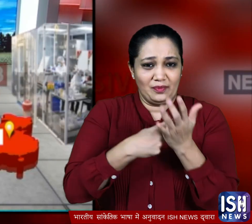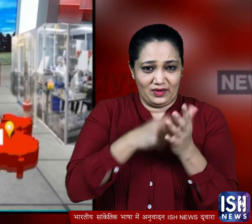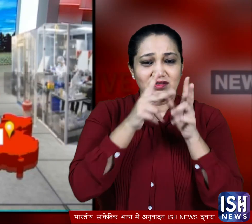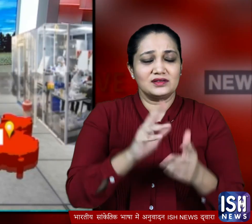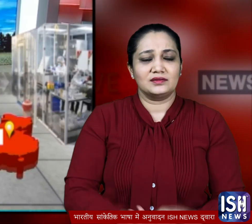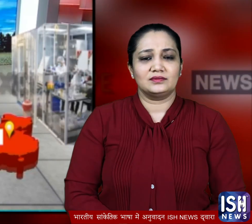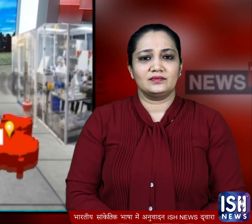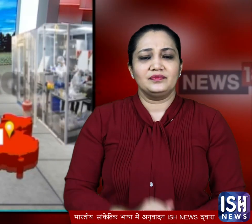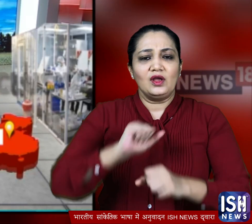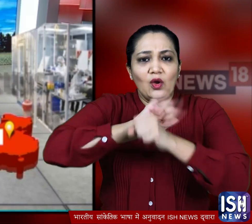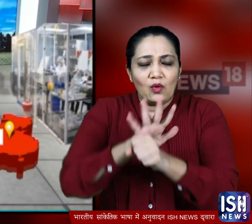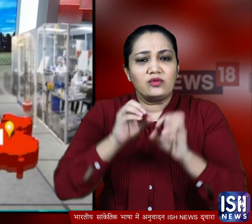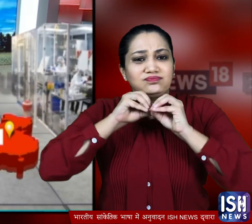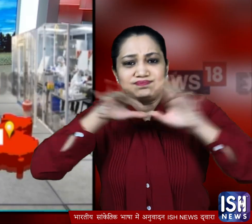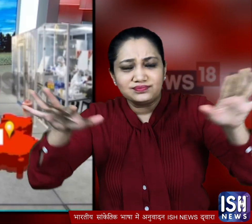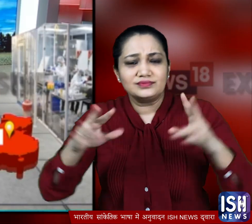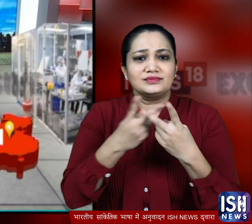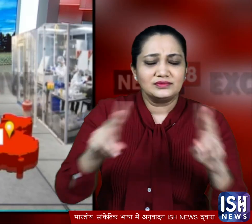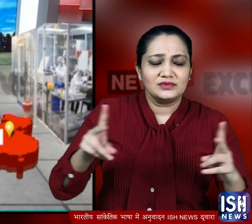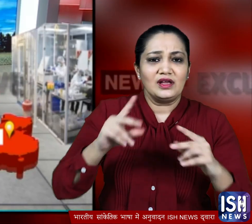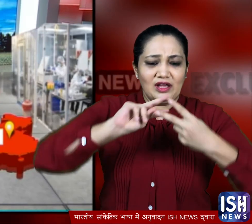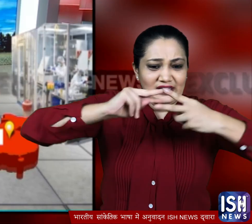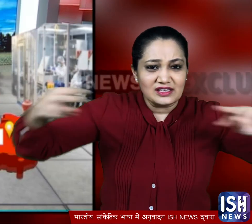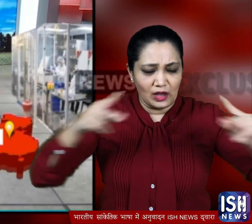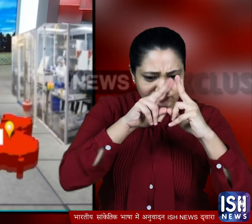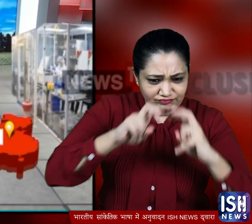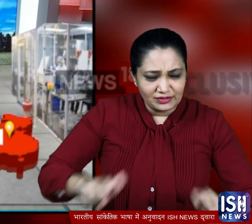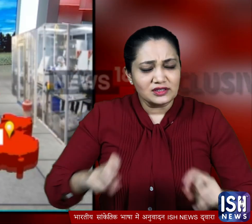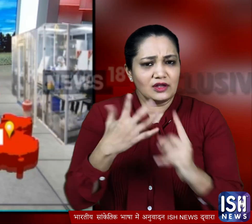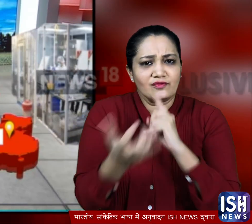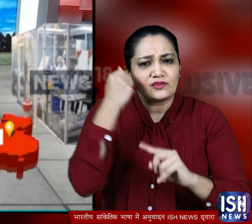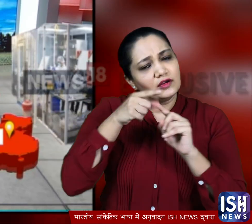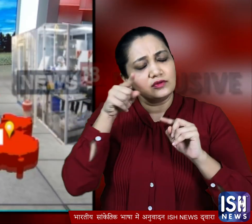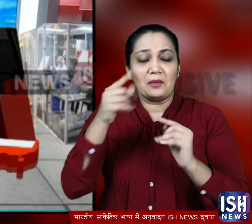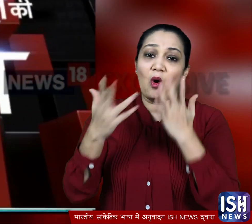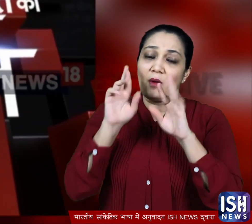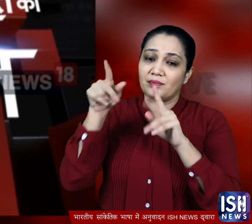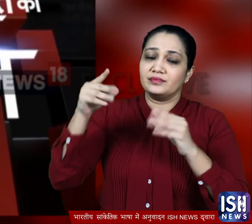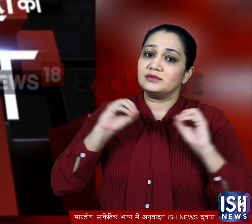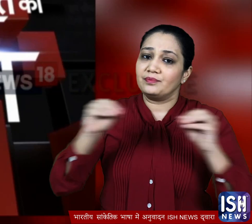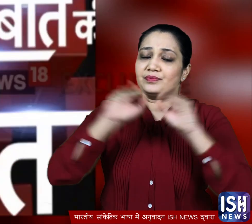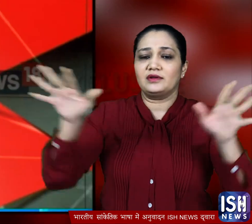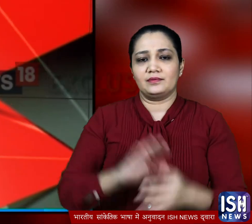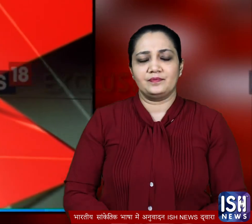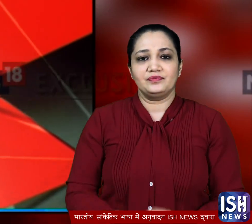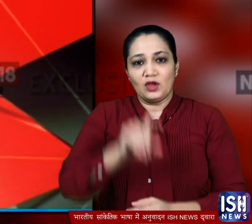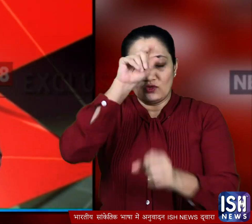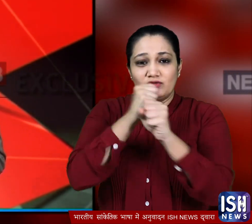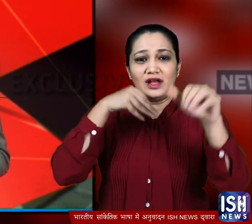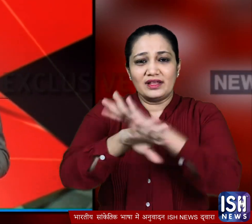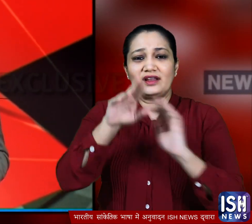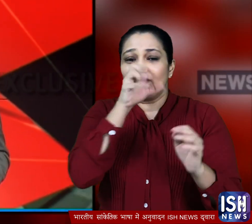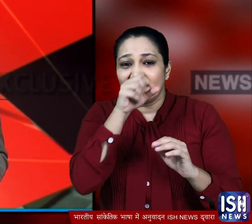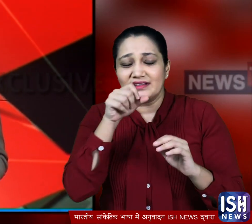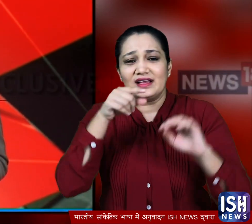इस लैब ने कोविड-19 वायरस के जीनोम की रिसर्च के आधार पर यह संभावना जताई। गुजरात के वलसाड़ में रेलवे